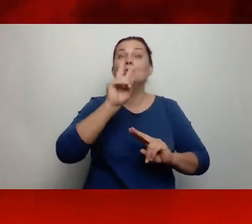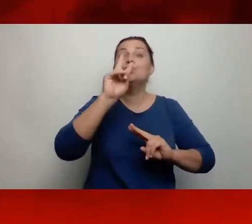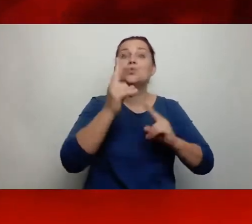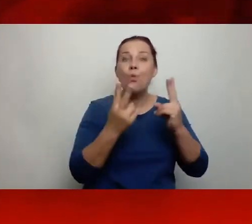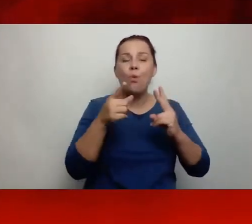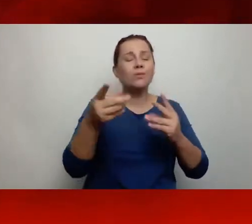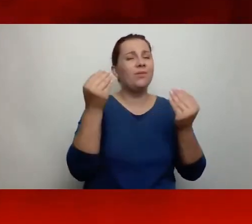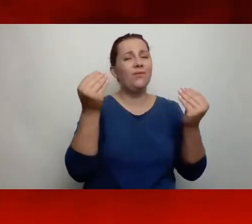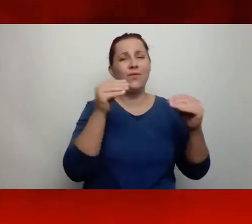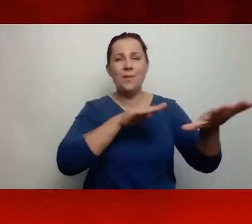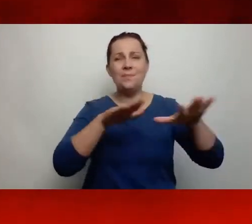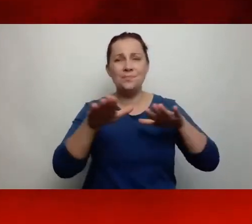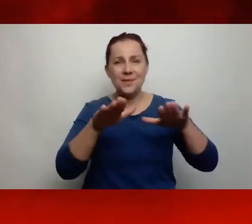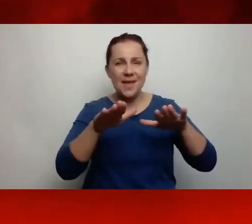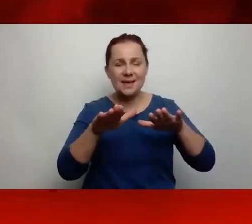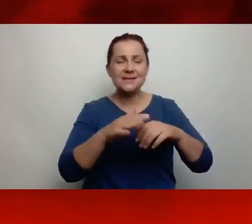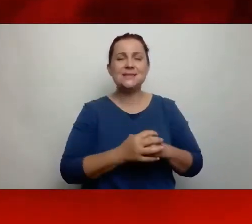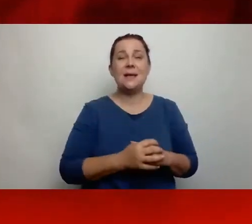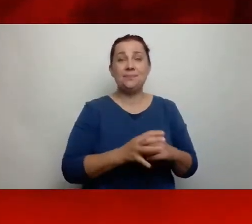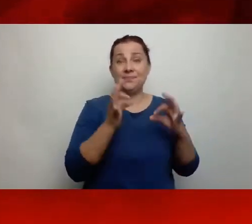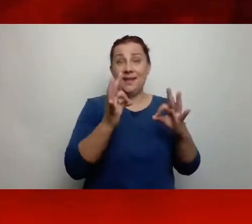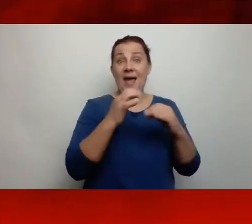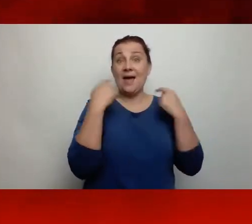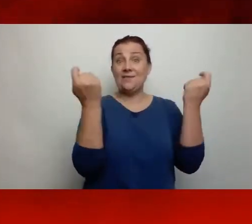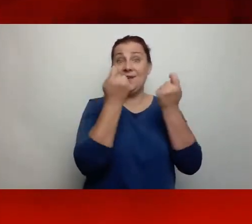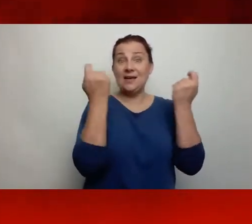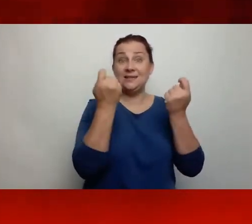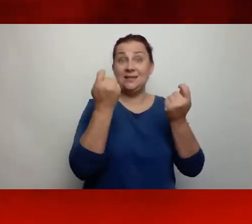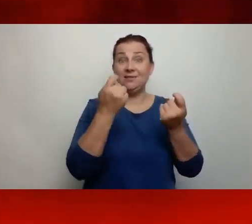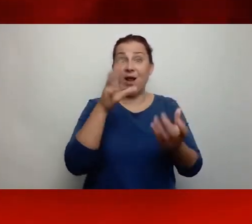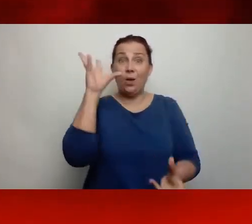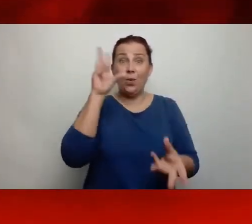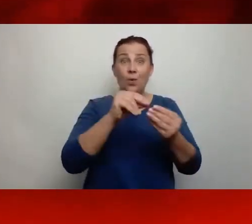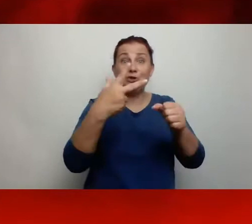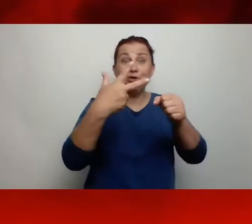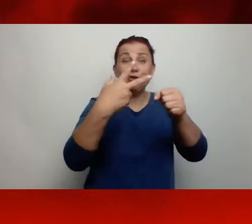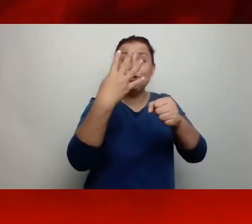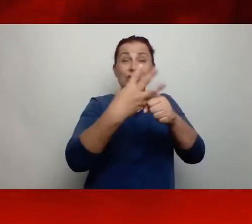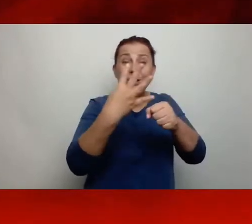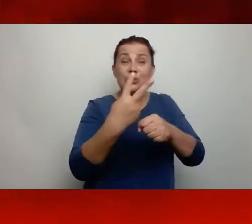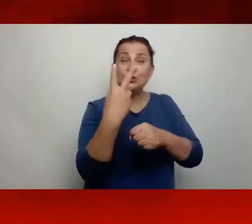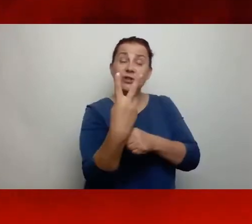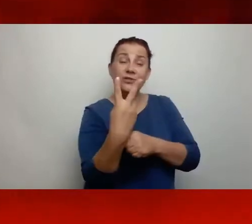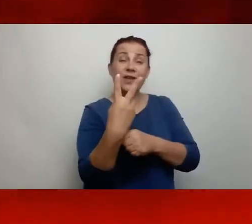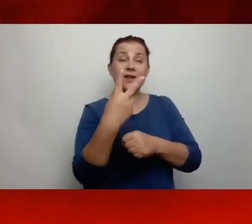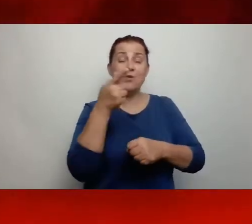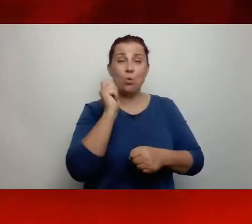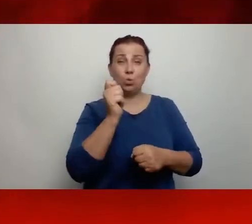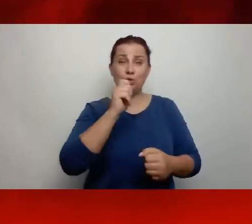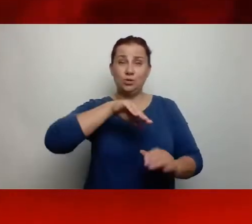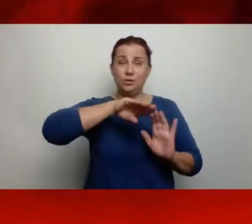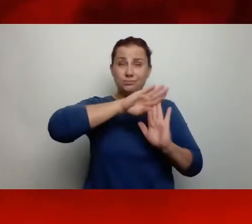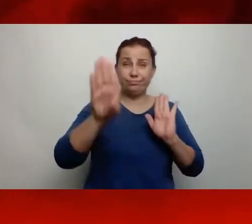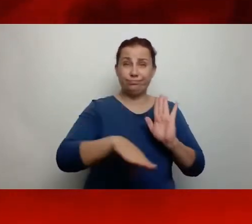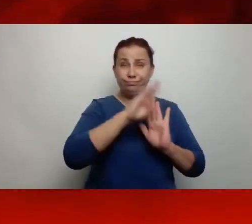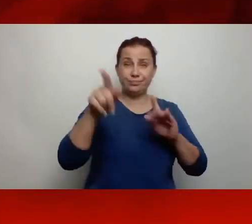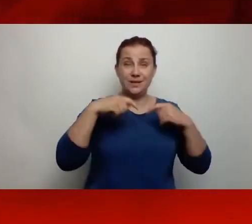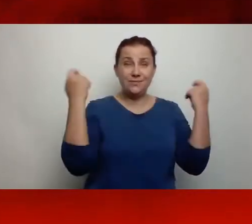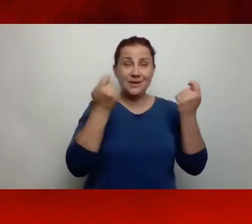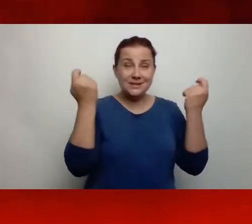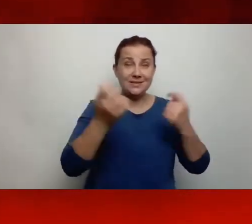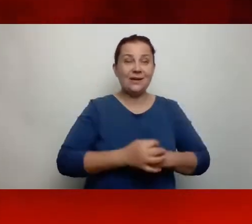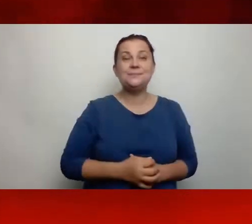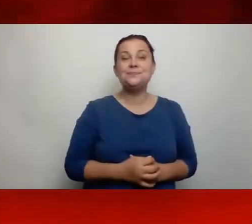cudownego miejsca, które będzie gościć w tym roku nasz 42-godzinny maraton kaczmarologiczny. Mówisz o festiwalu